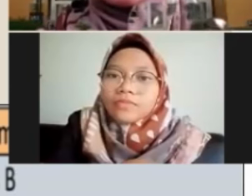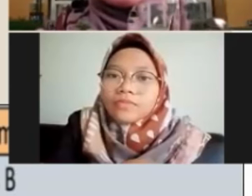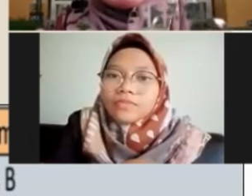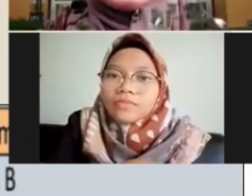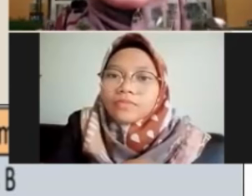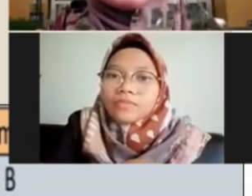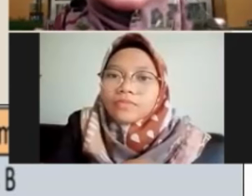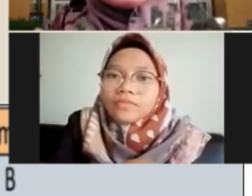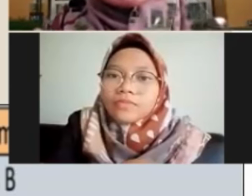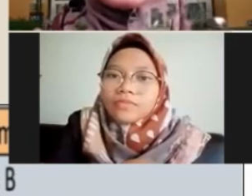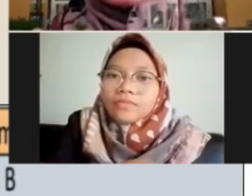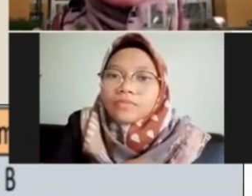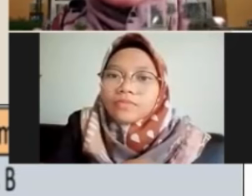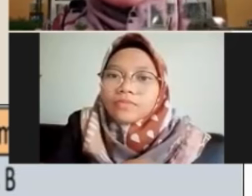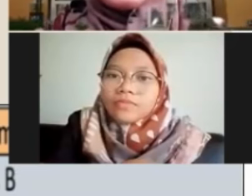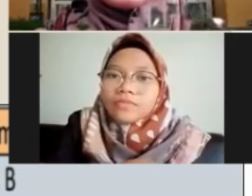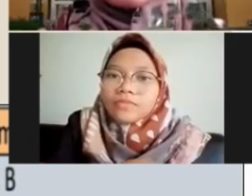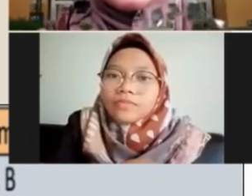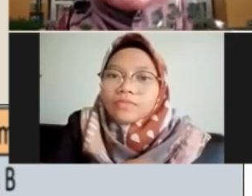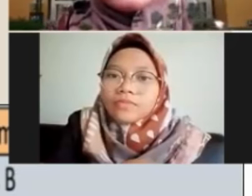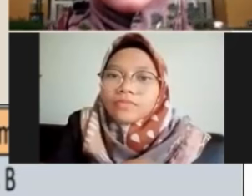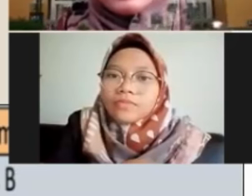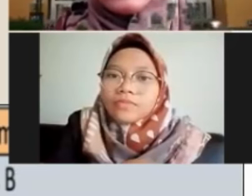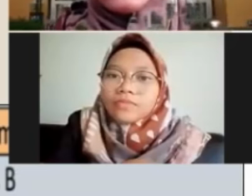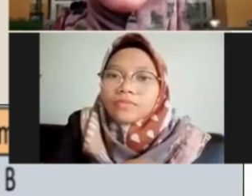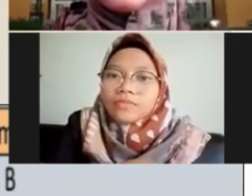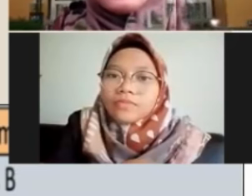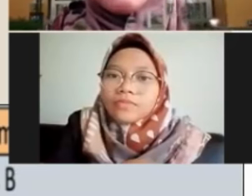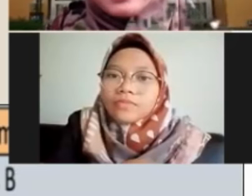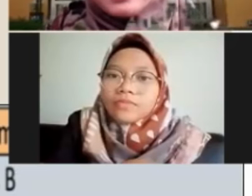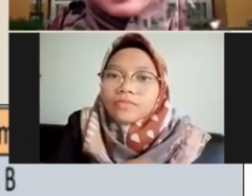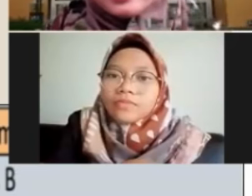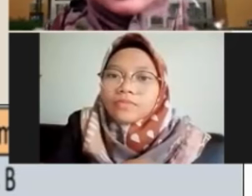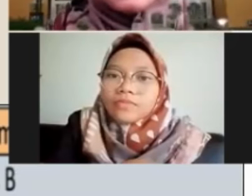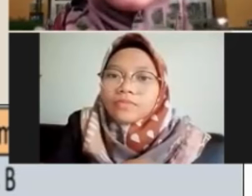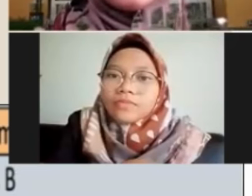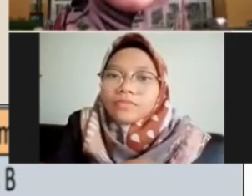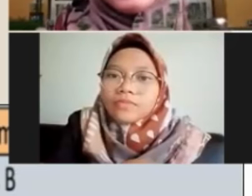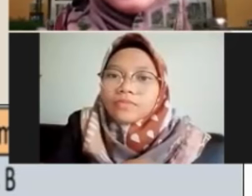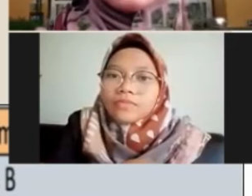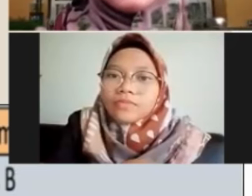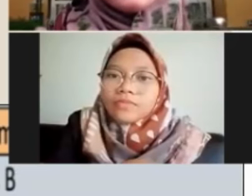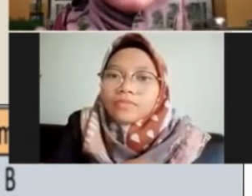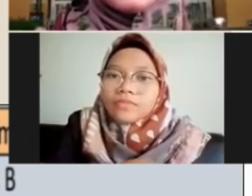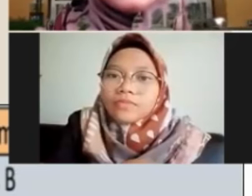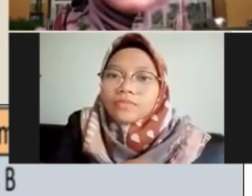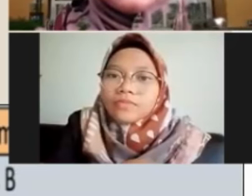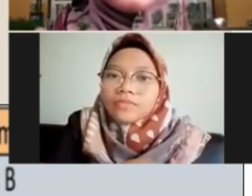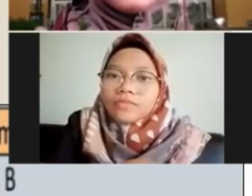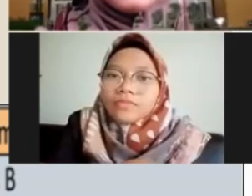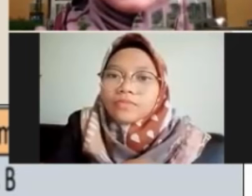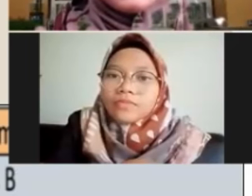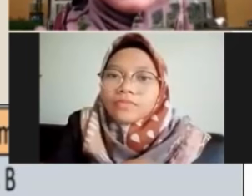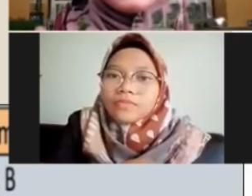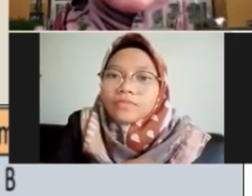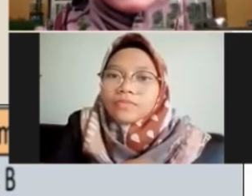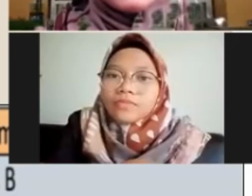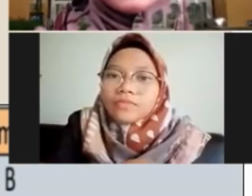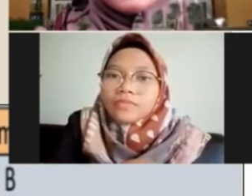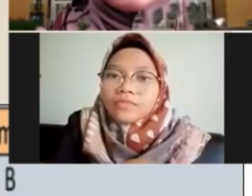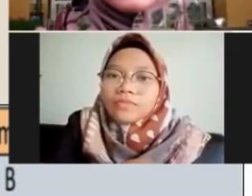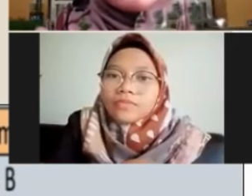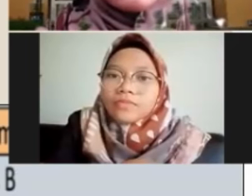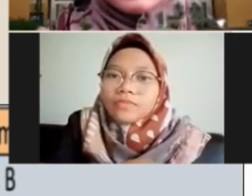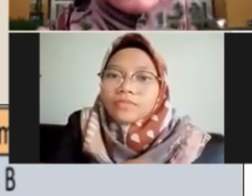ini juga pada intinya sama, yaitu menimbulkan kekebalan pada suatu penyakit tertentu. Begitu. Dan ini imunisasi